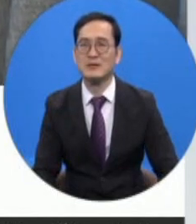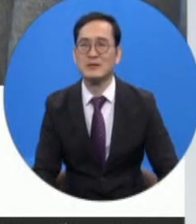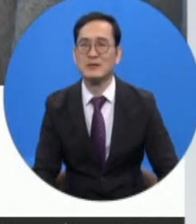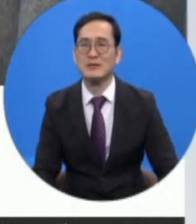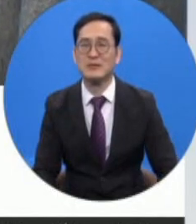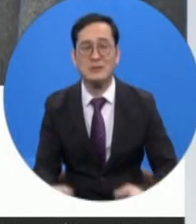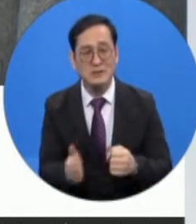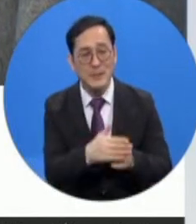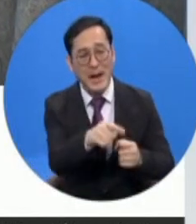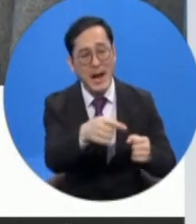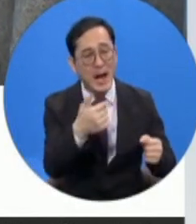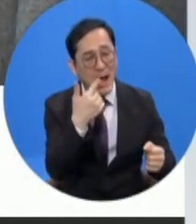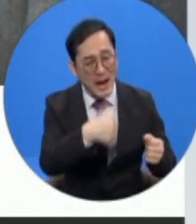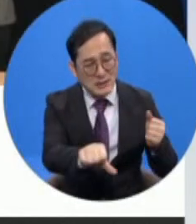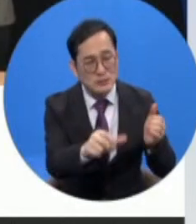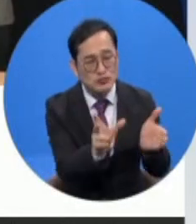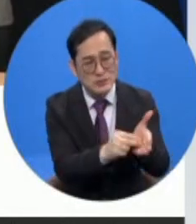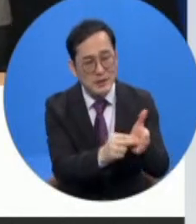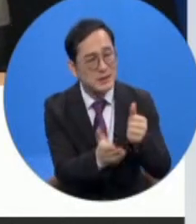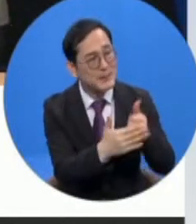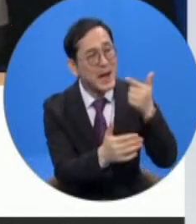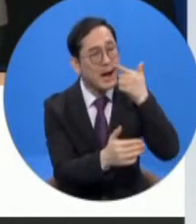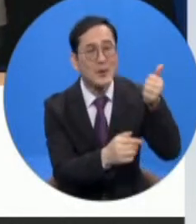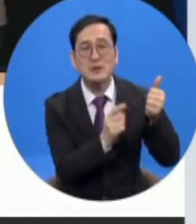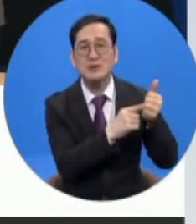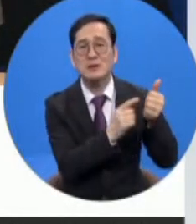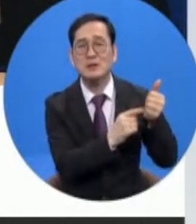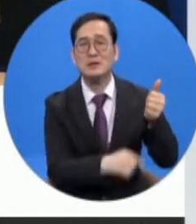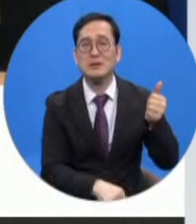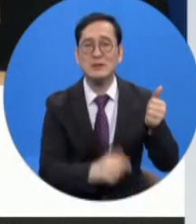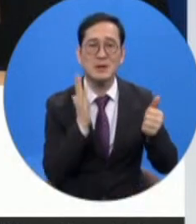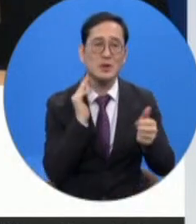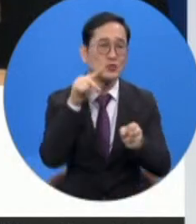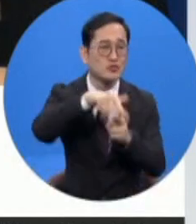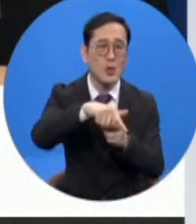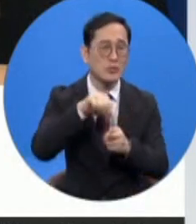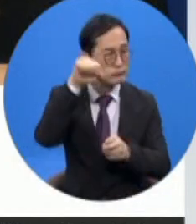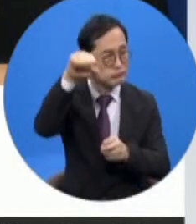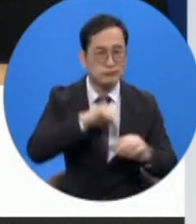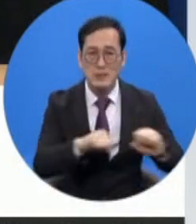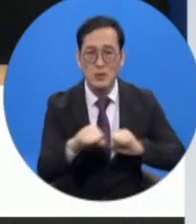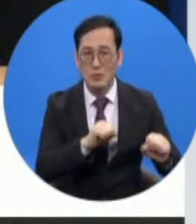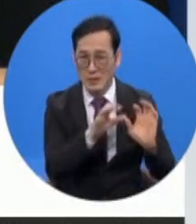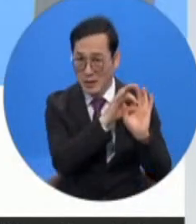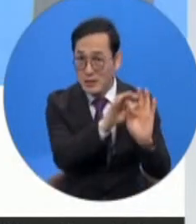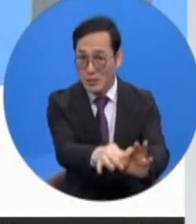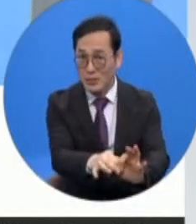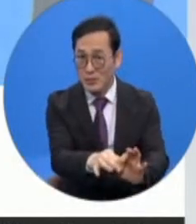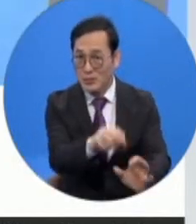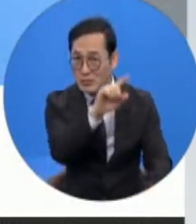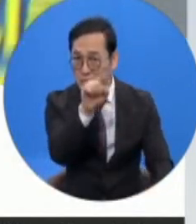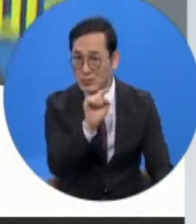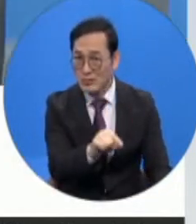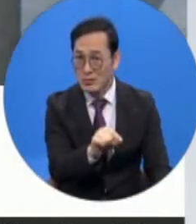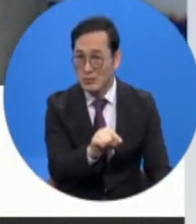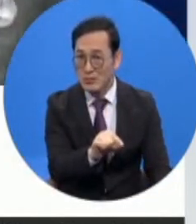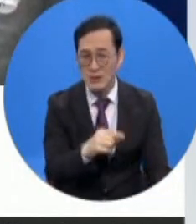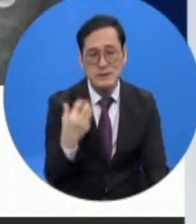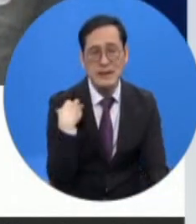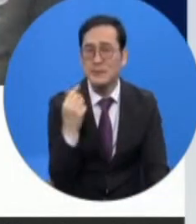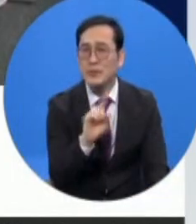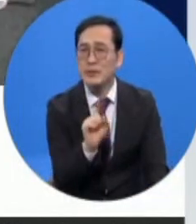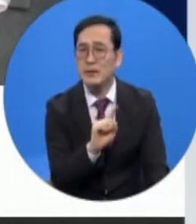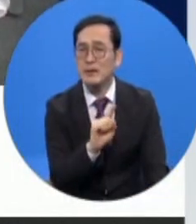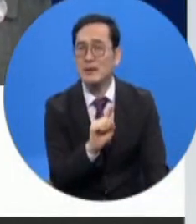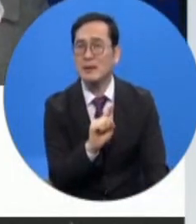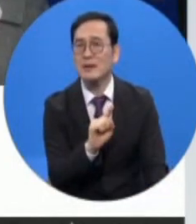비롯한 상당한 불법 범죄 행위들에 연루돼 있는 것으로 보이는 아들의 문제에 이재명 후보는 어느 정도 선까지 책임을